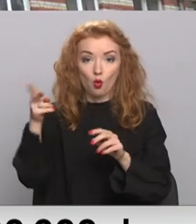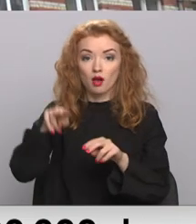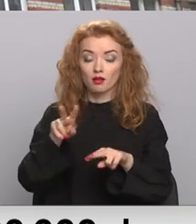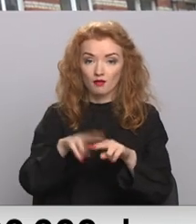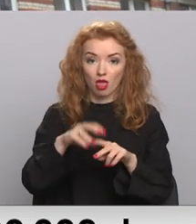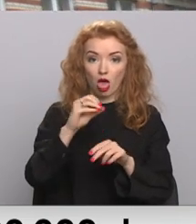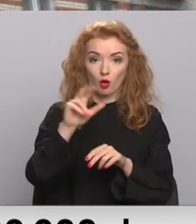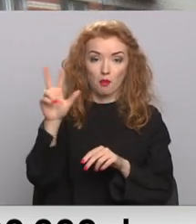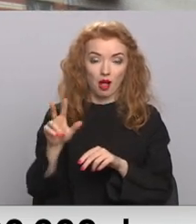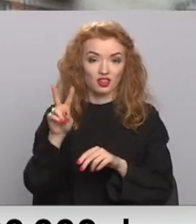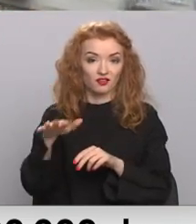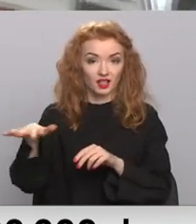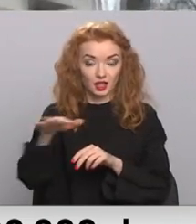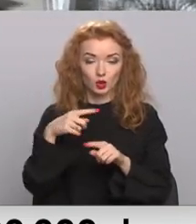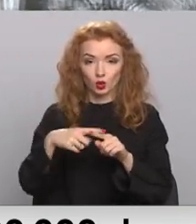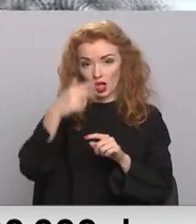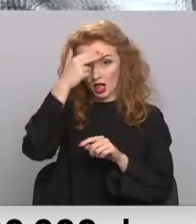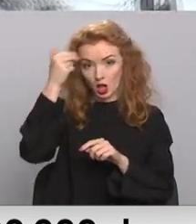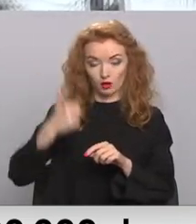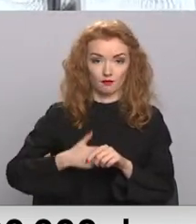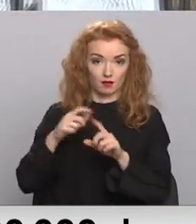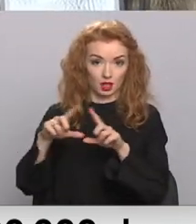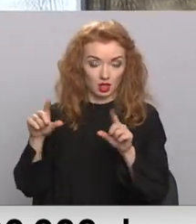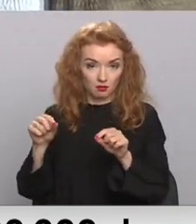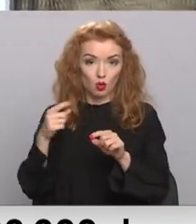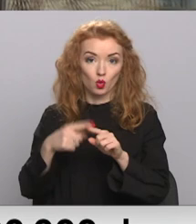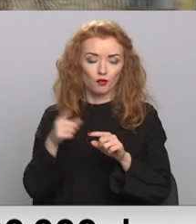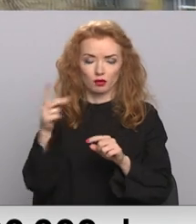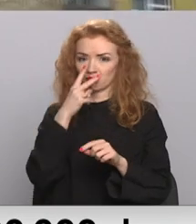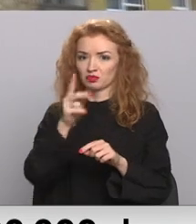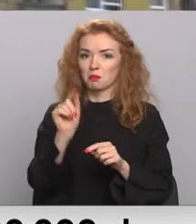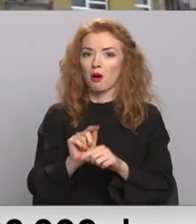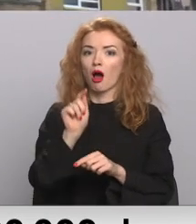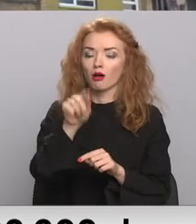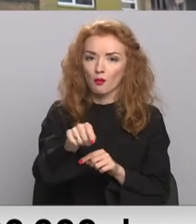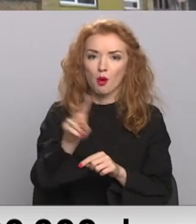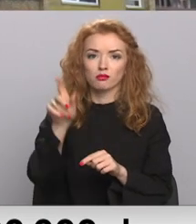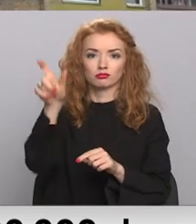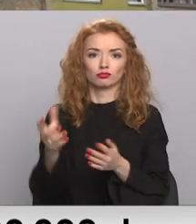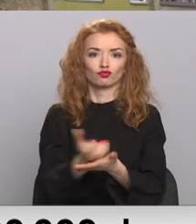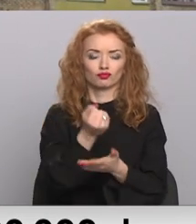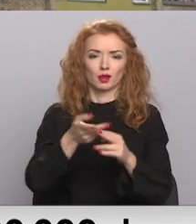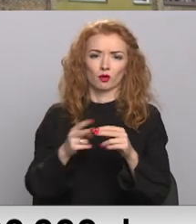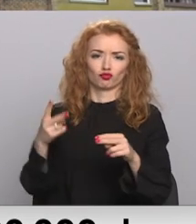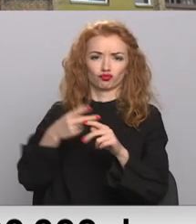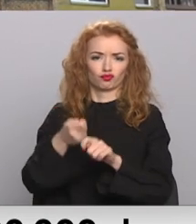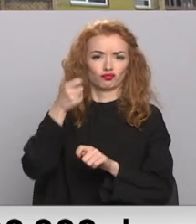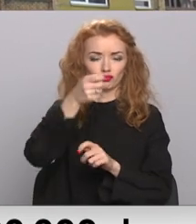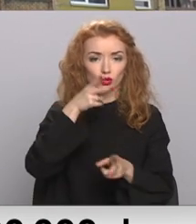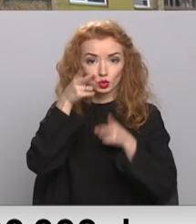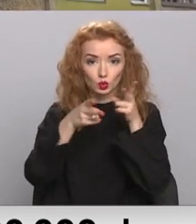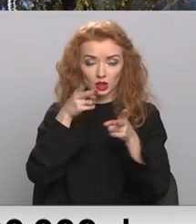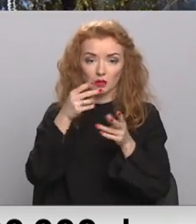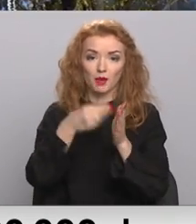uzņēmumu Eko Baltija Vide un Lietuvas Ekonovus apvienība, kas saskatīja pārkāpumus uzvarētāju noteikšanā un iesniedza sūdzību iepirkumu